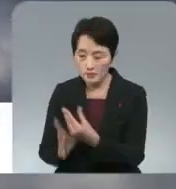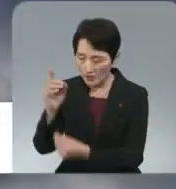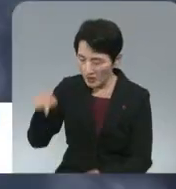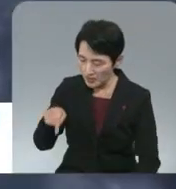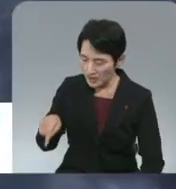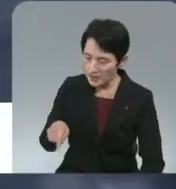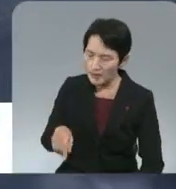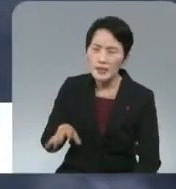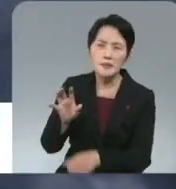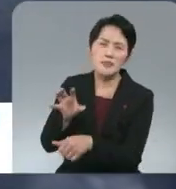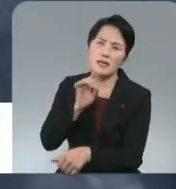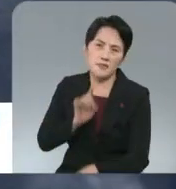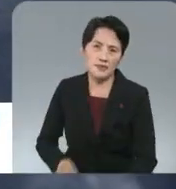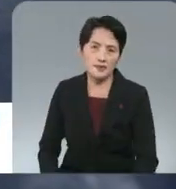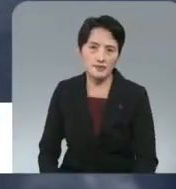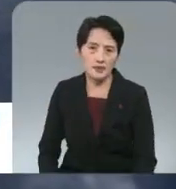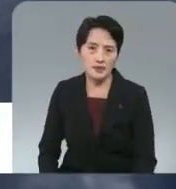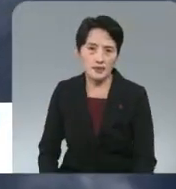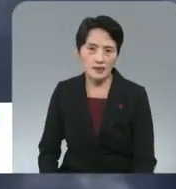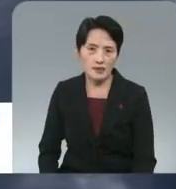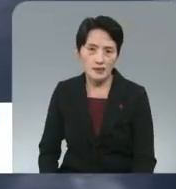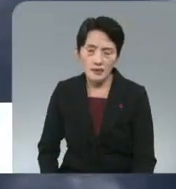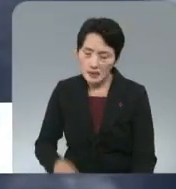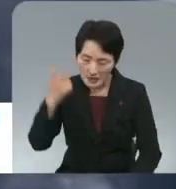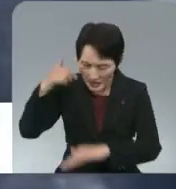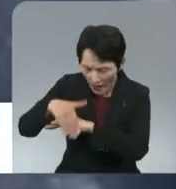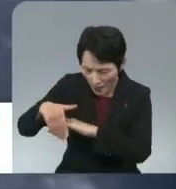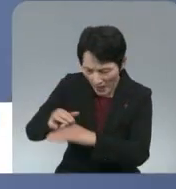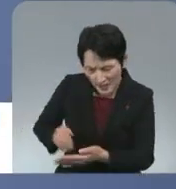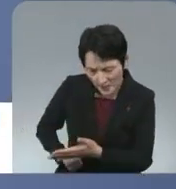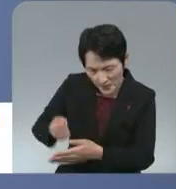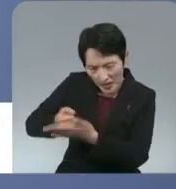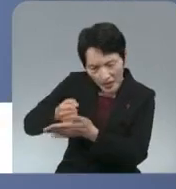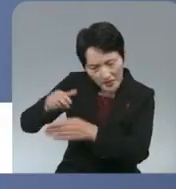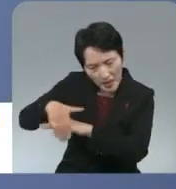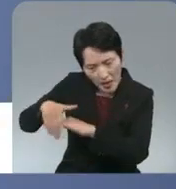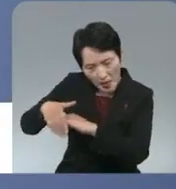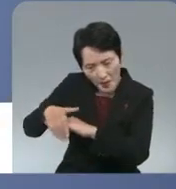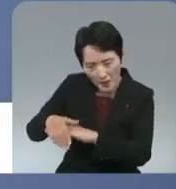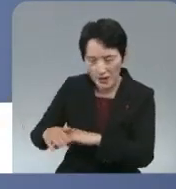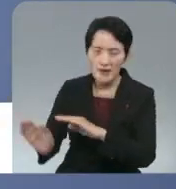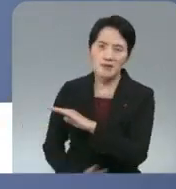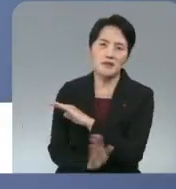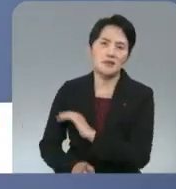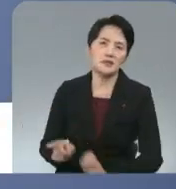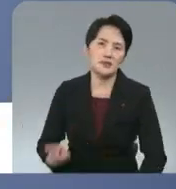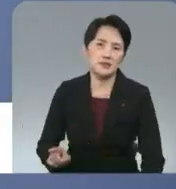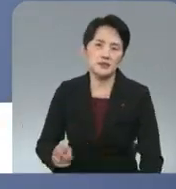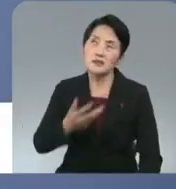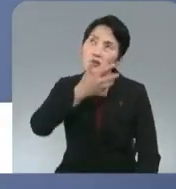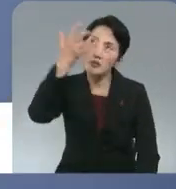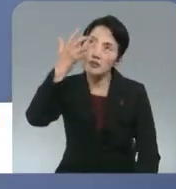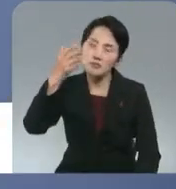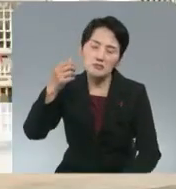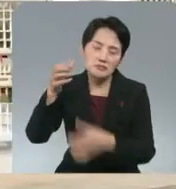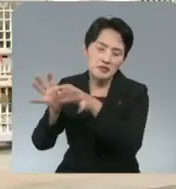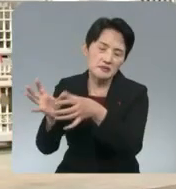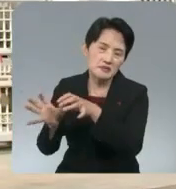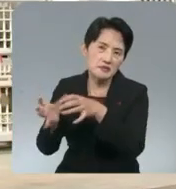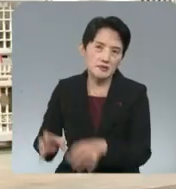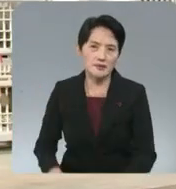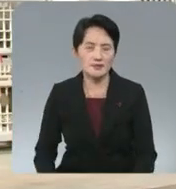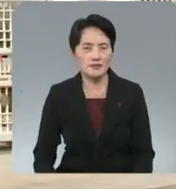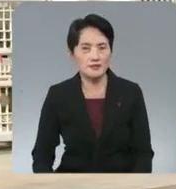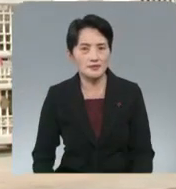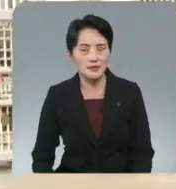wiedereintrittstechnologie für seine Interkontinentalrakete beherrscht nordkorea hatte am Sonntag vom gebietung die in der